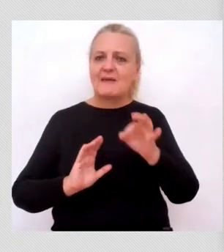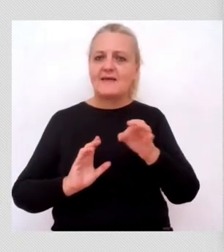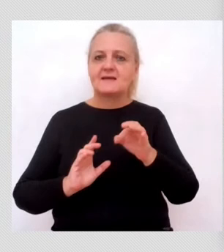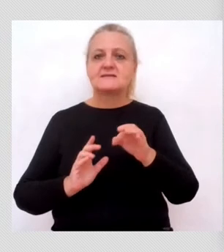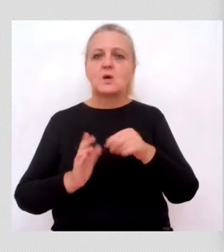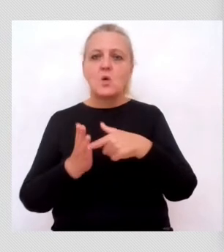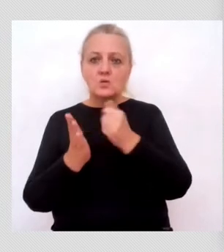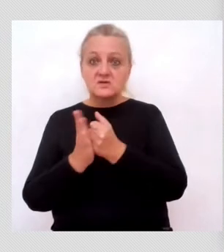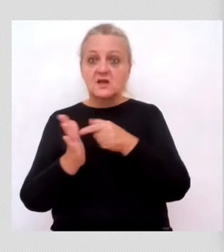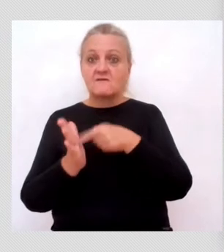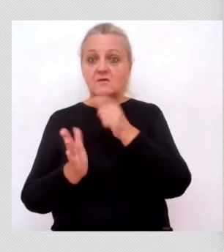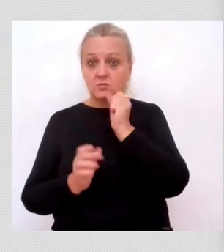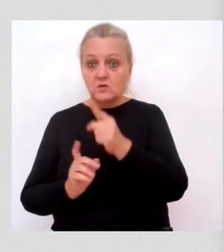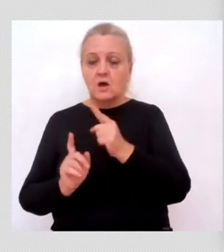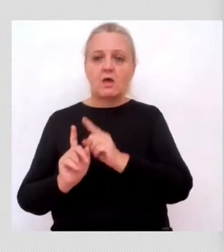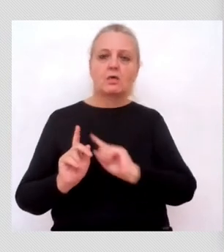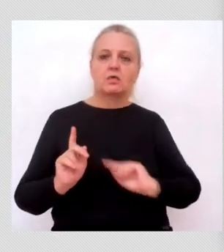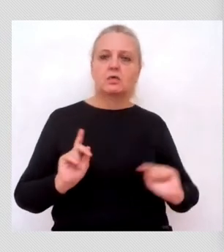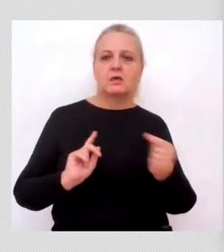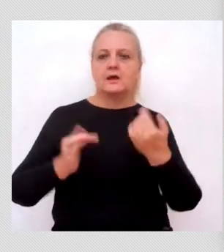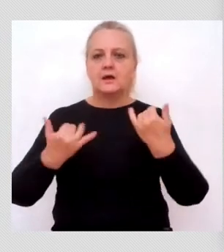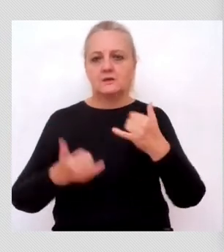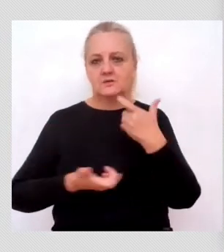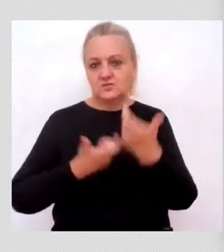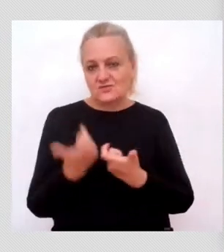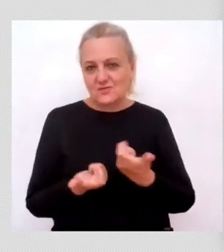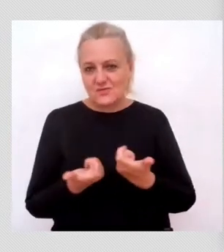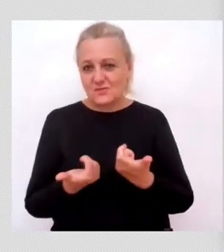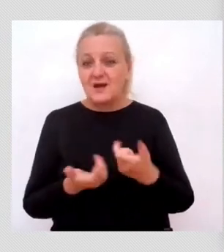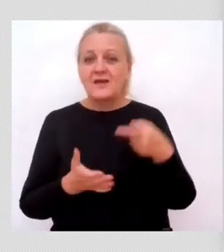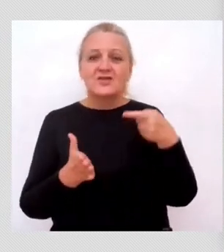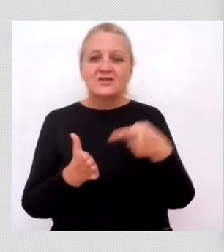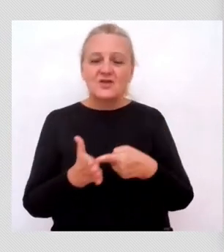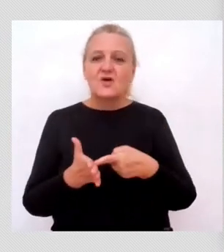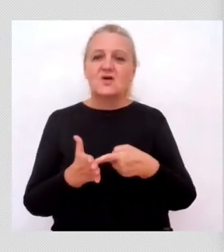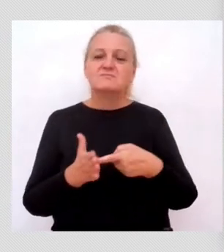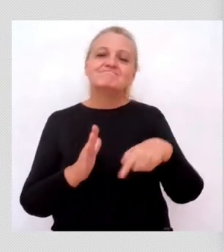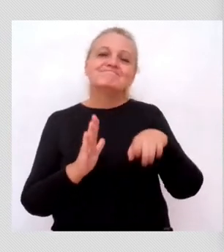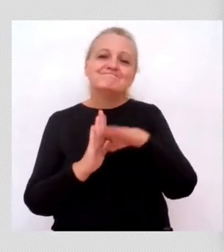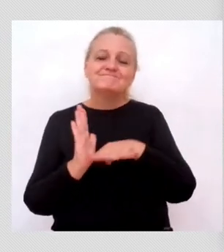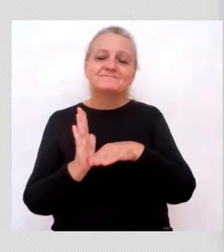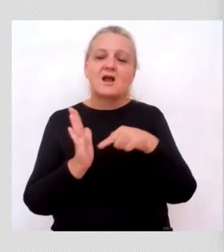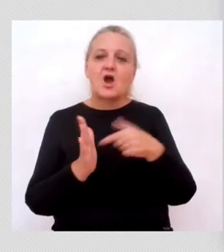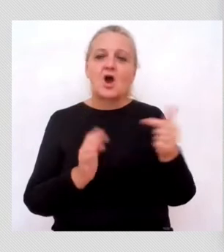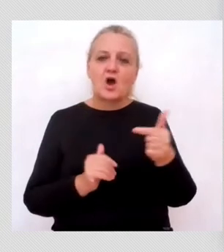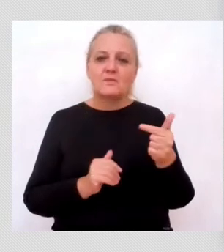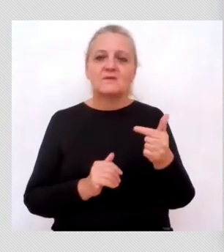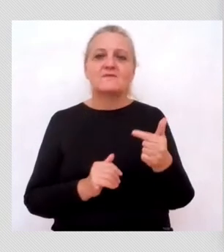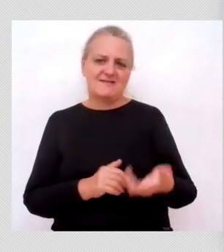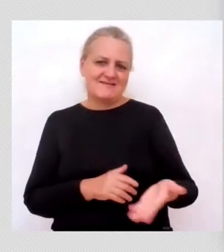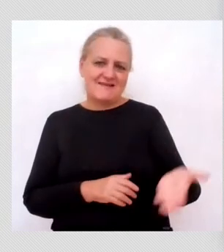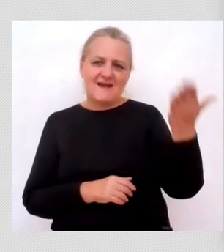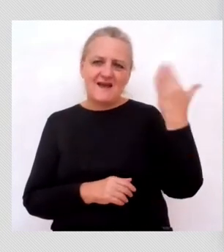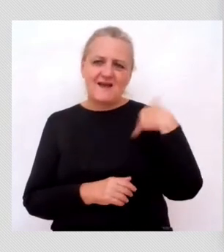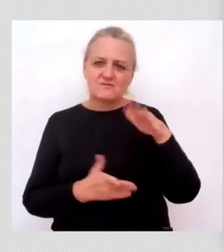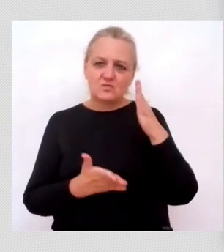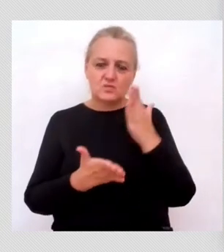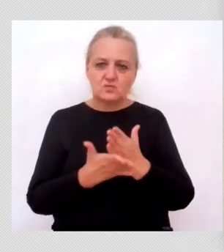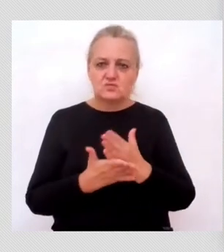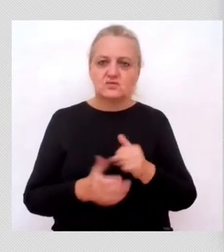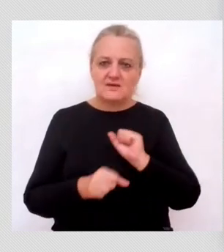sposób zachęcający do ich obchodzenia. To są takie regulacje, które obowiązują, tak jak powiedziałam, nie od niedawna, tylko od